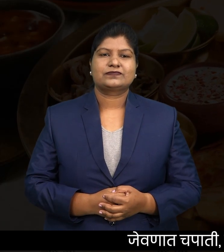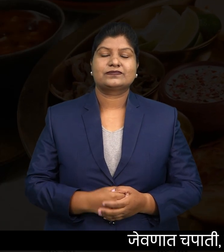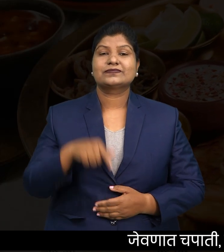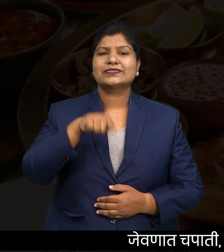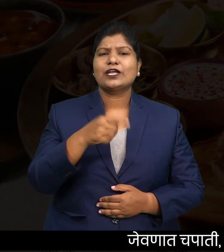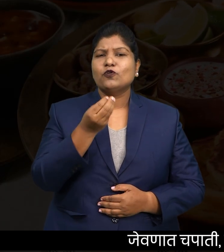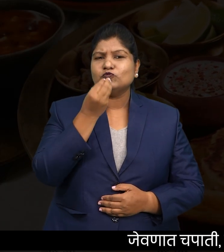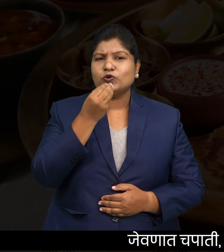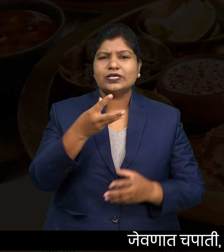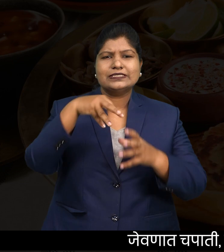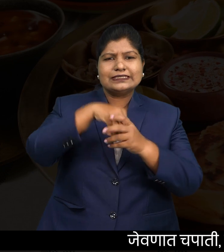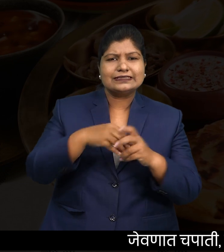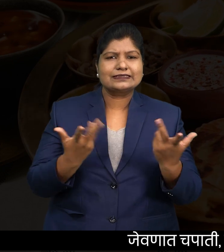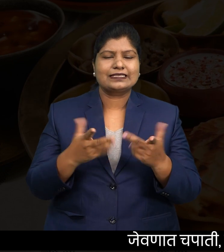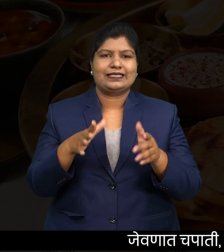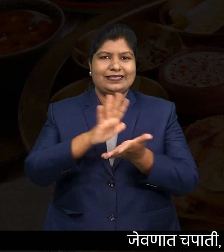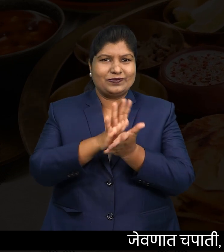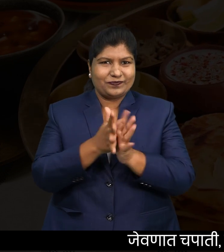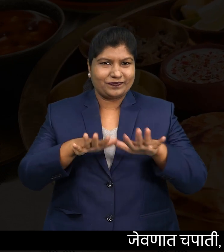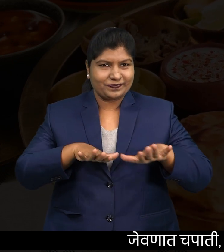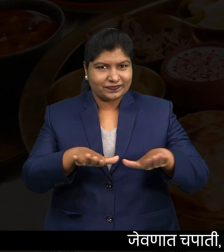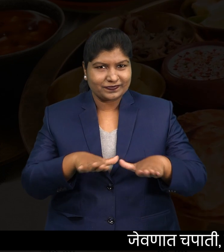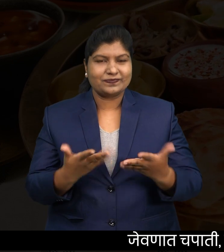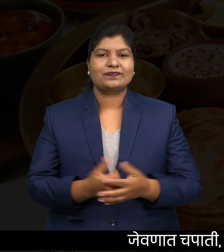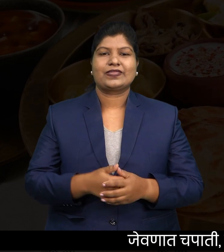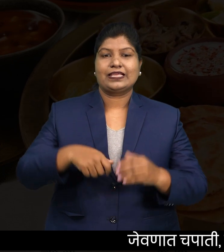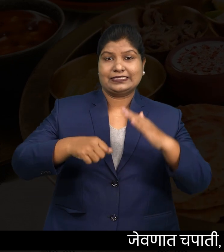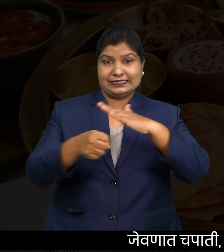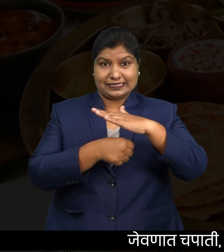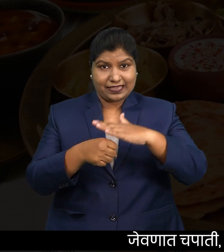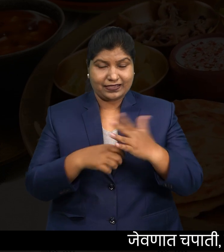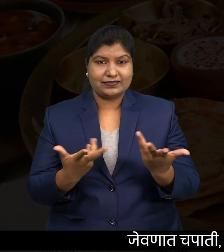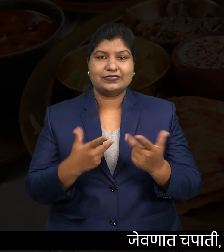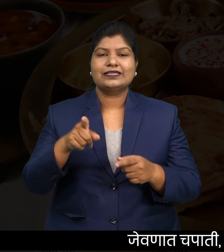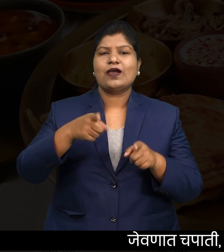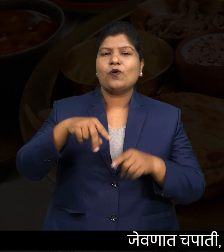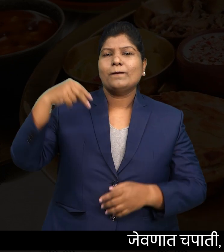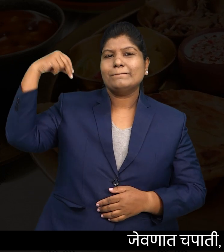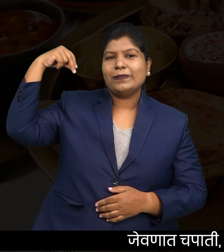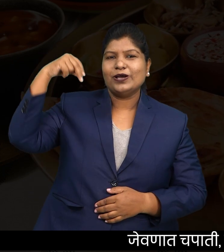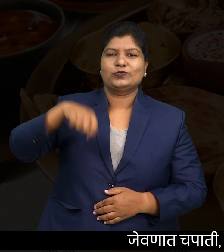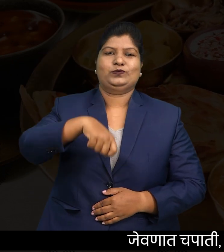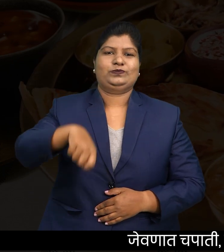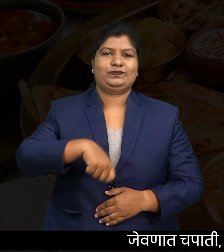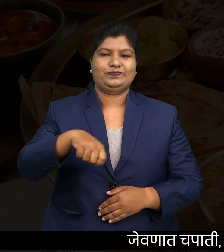जेवणात चपाती, डाळ आणि वांग्याचा रस्सा असू शकतो.